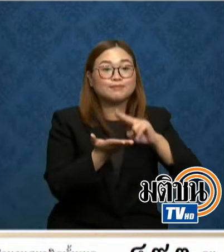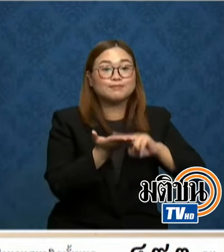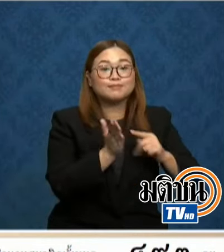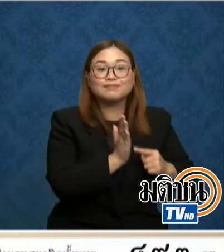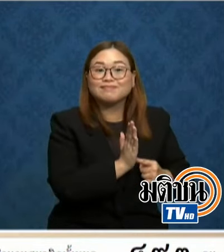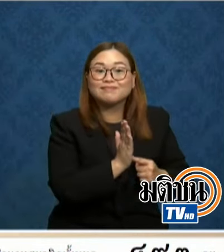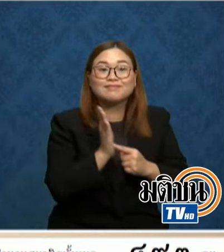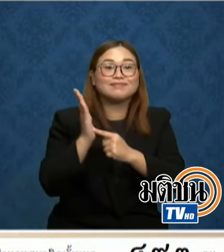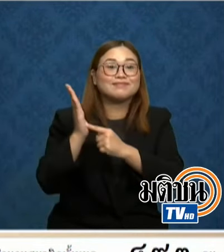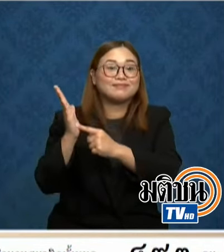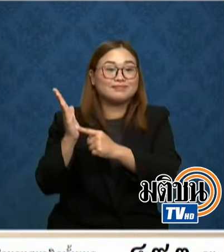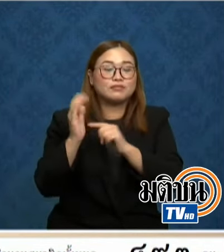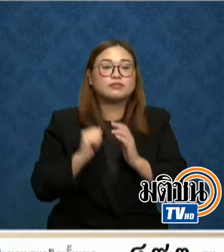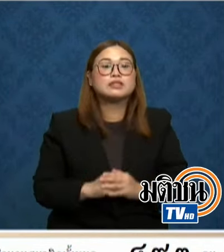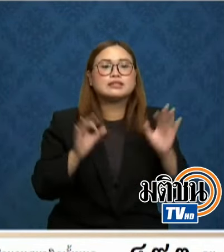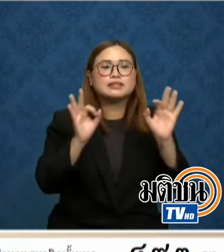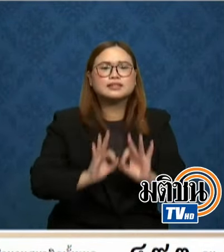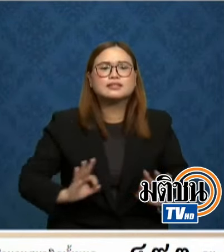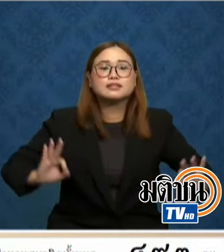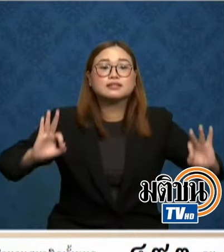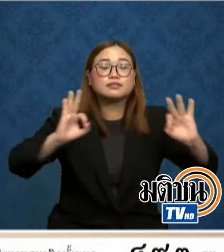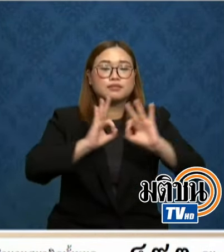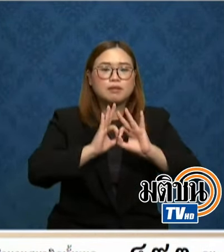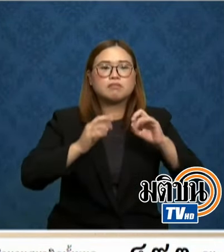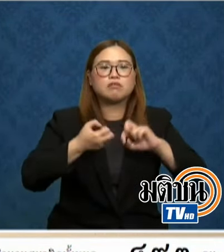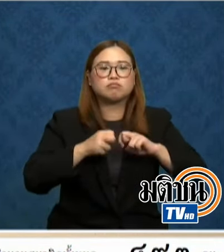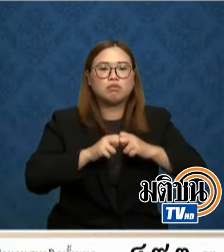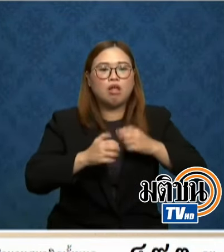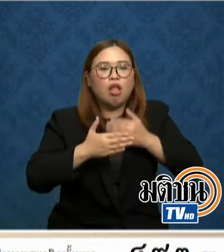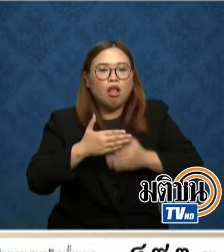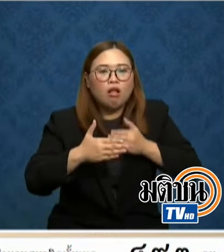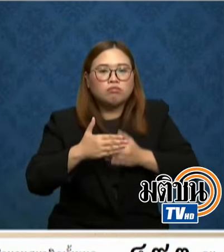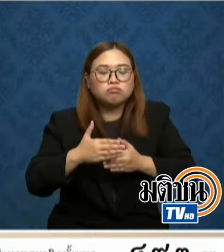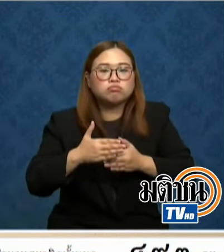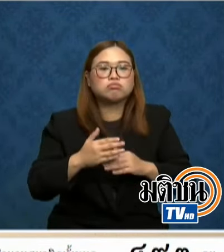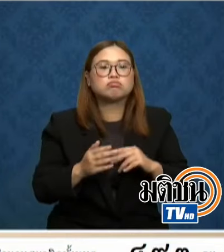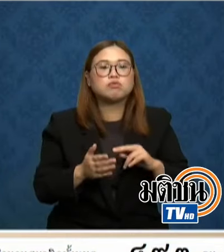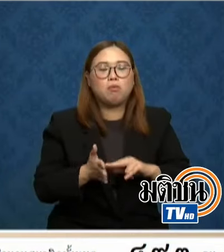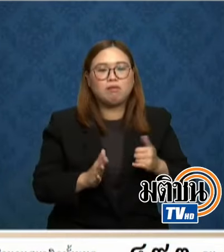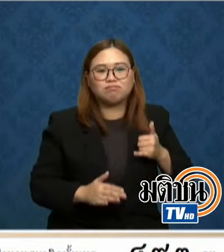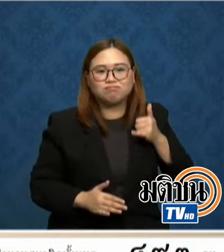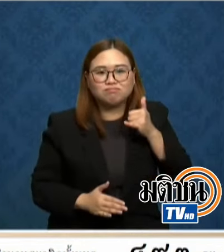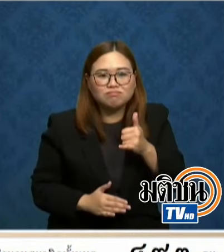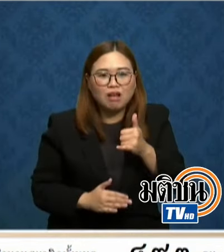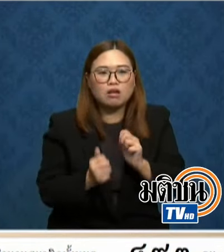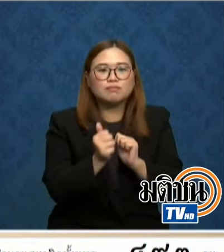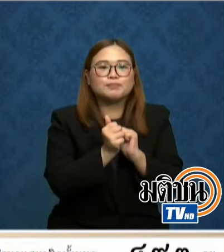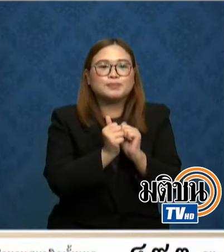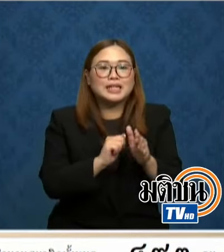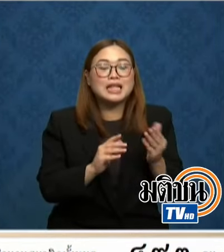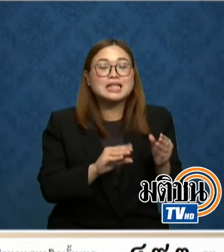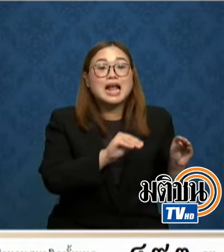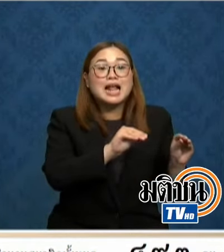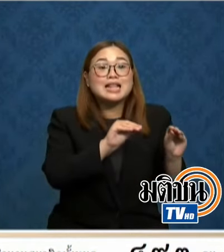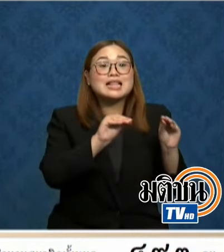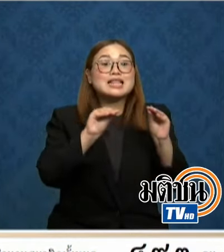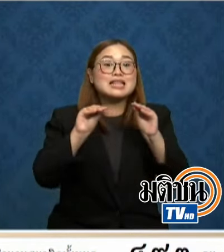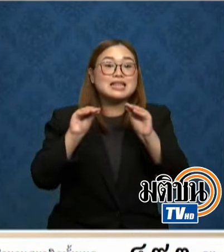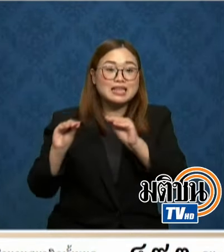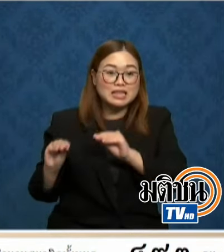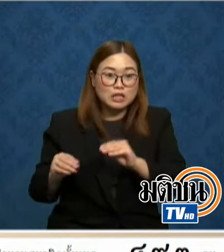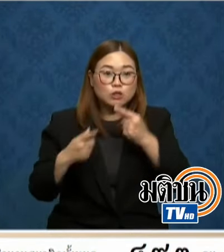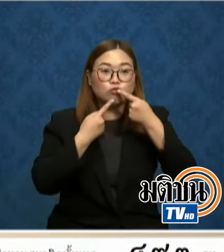วงกลาโหมนั้นติดภารกิจสำคัญและเร่งด่วนไม่สามารถที่จะมาตอบกระทู้ได้จึงขอเลื่อนการตอบกระทู้ออกไปก่อน